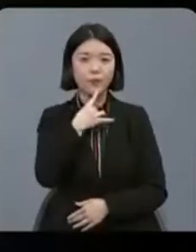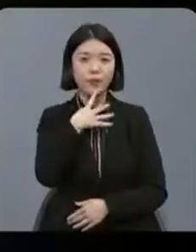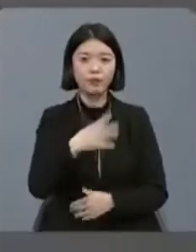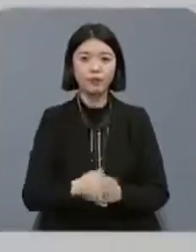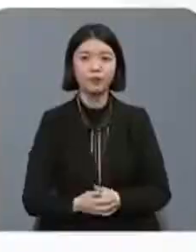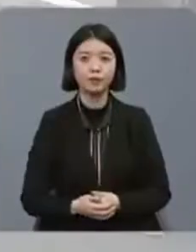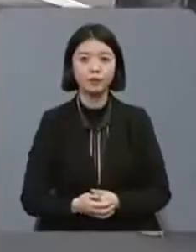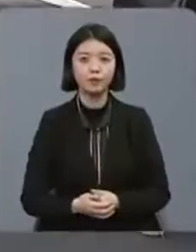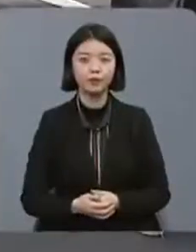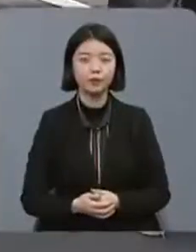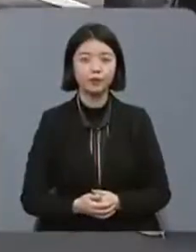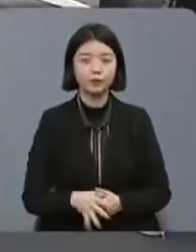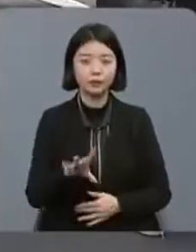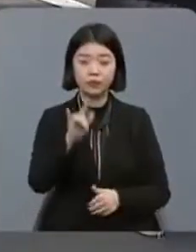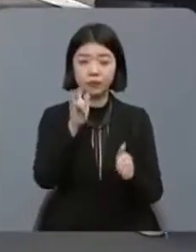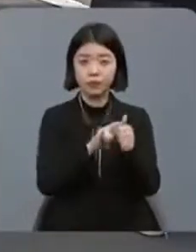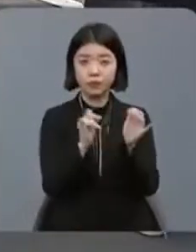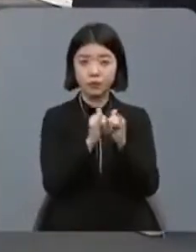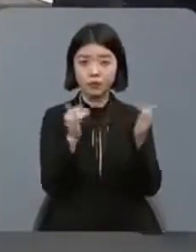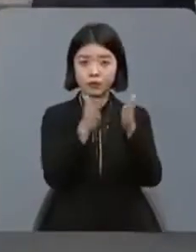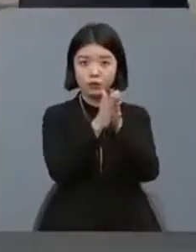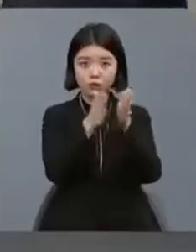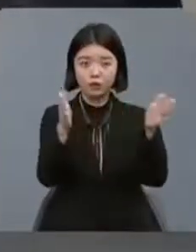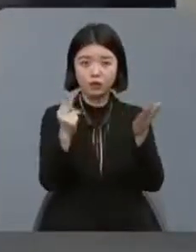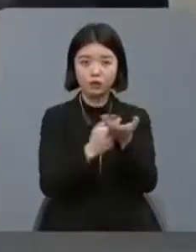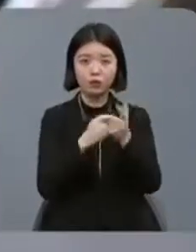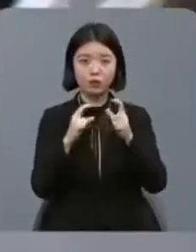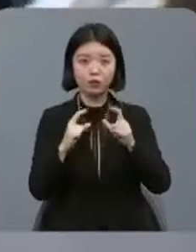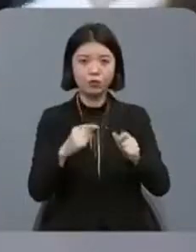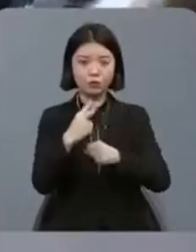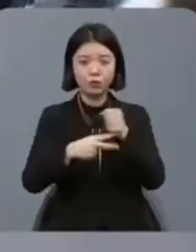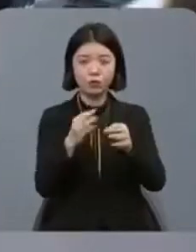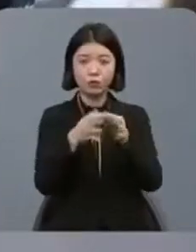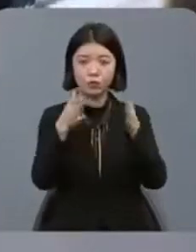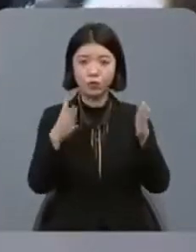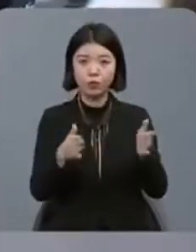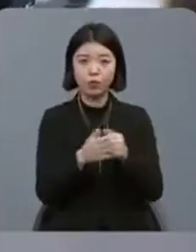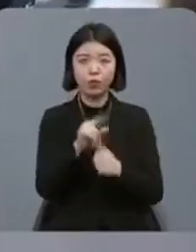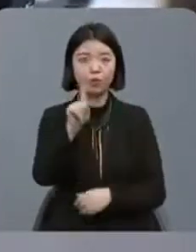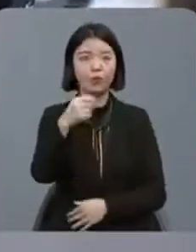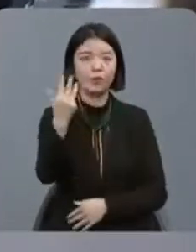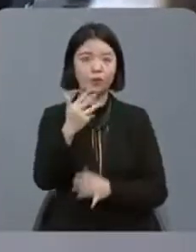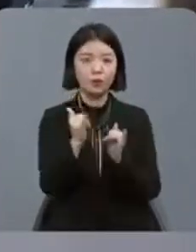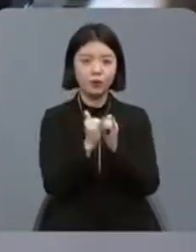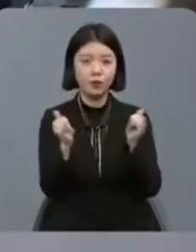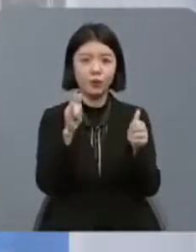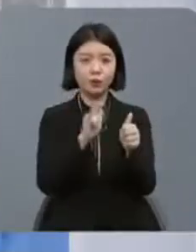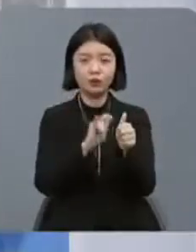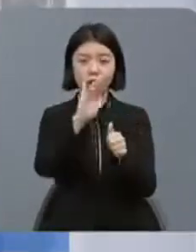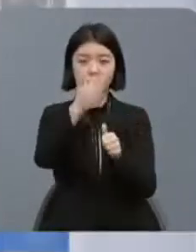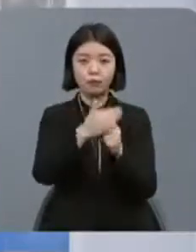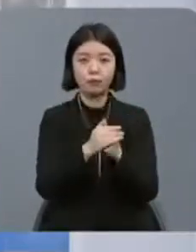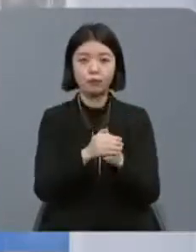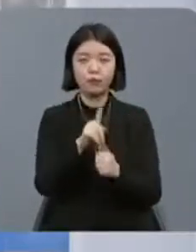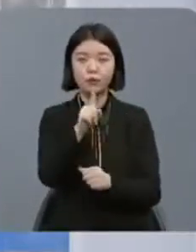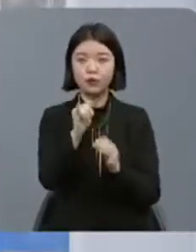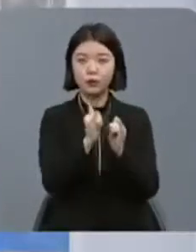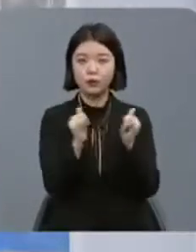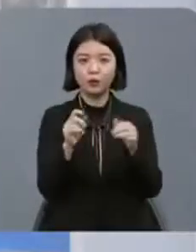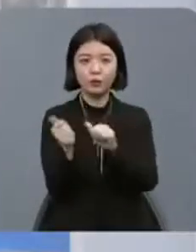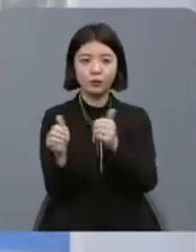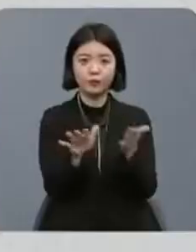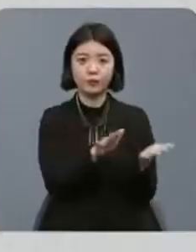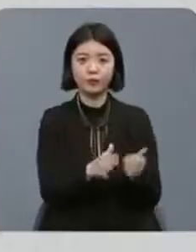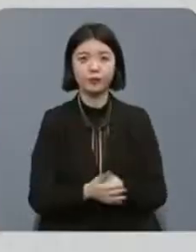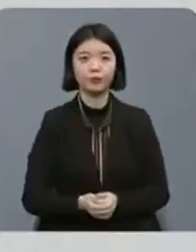만이었습니다. 첫 확진자를 시작으로 제주에선 2년 동안 18,000여 명이 확진됐고 15명이